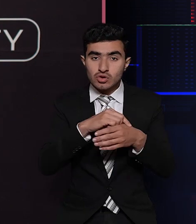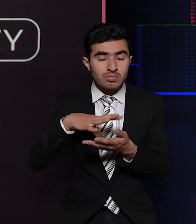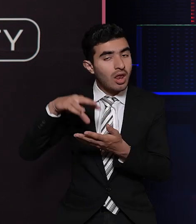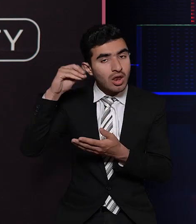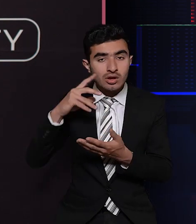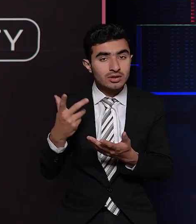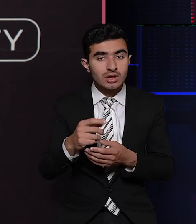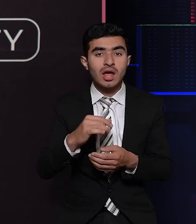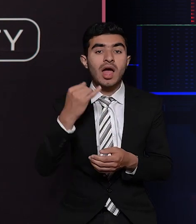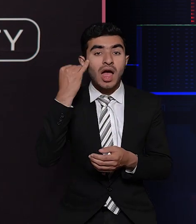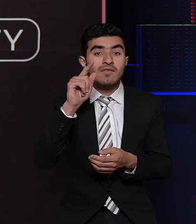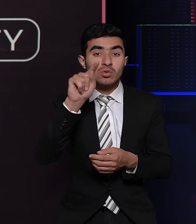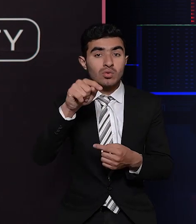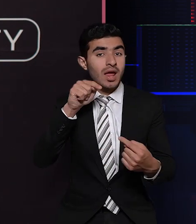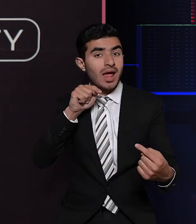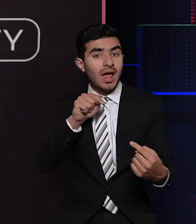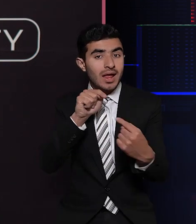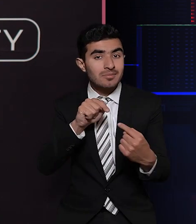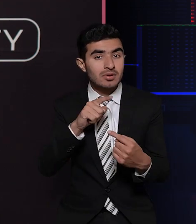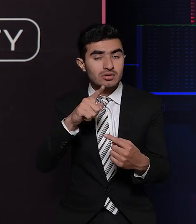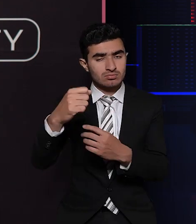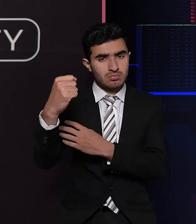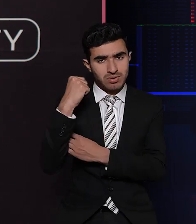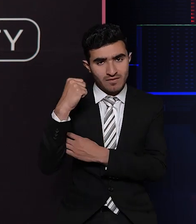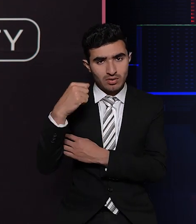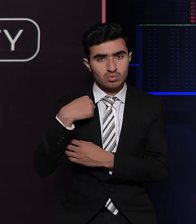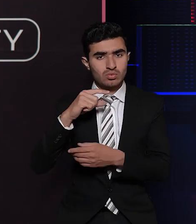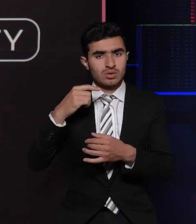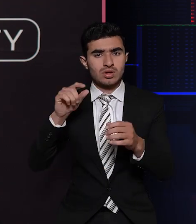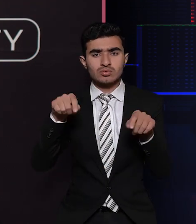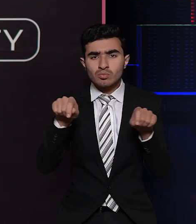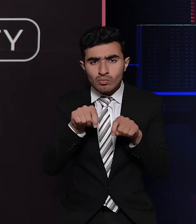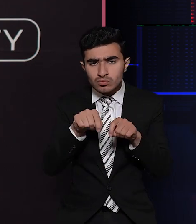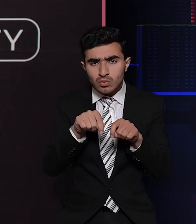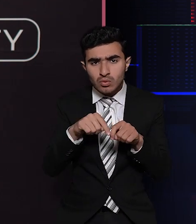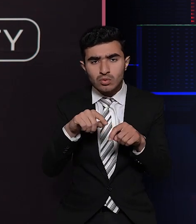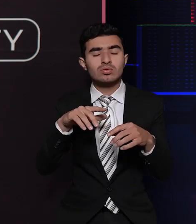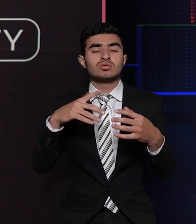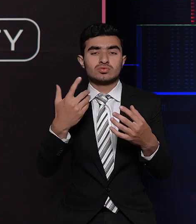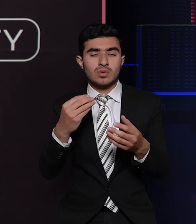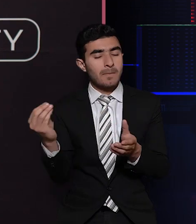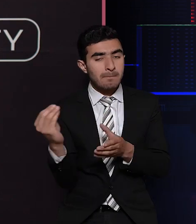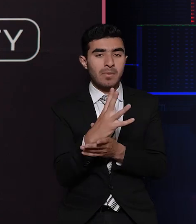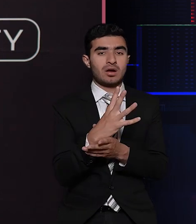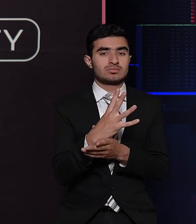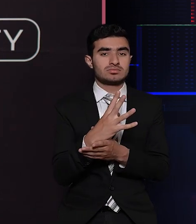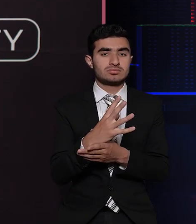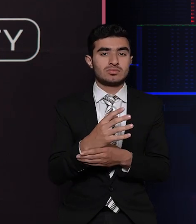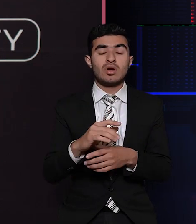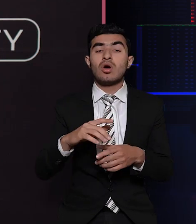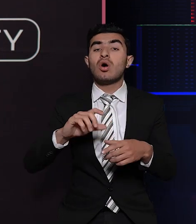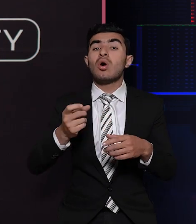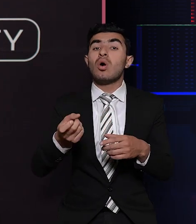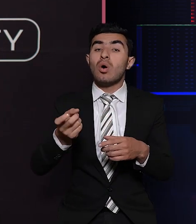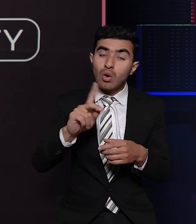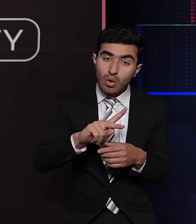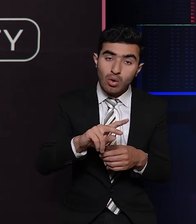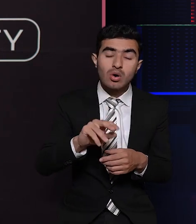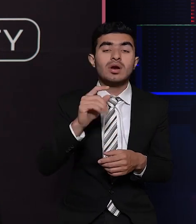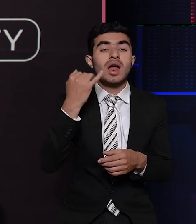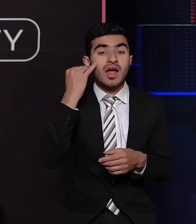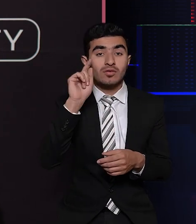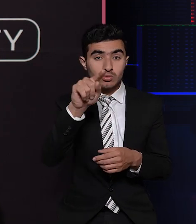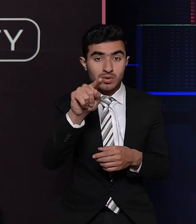ہو تو آپ بھاگ جائیں، اور اگر آپ کا دشمن کمزور ہو تو اس سے